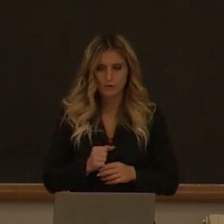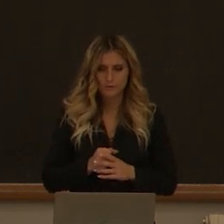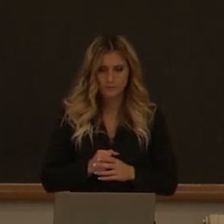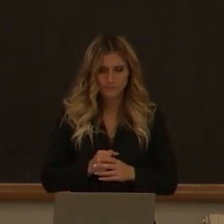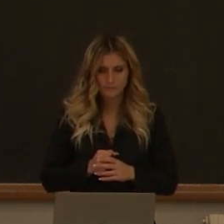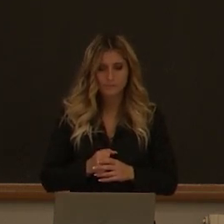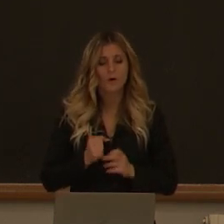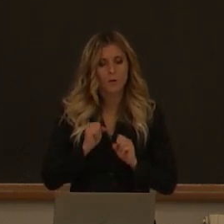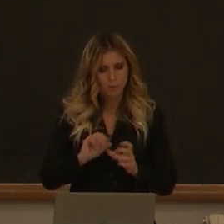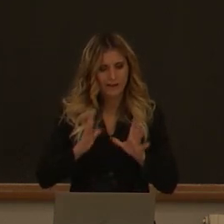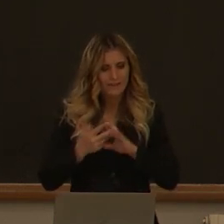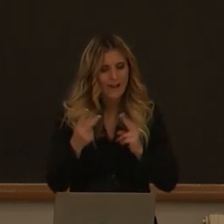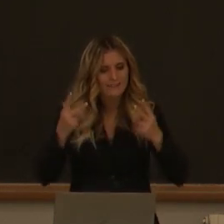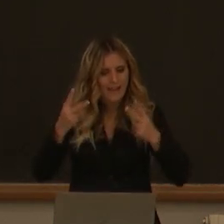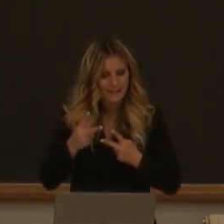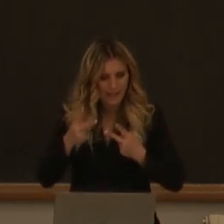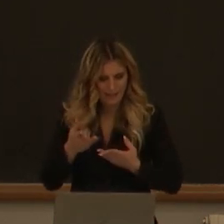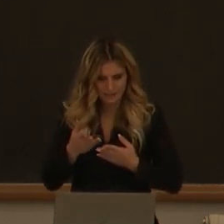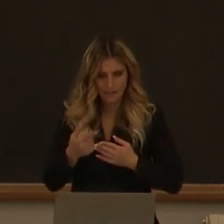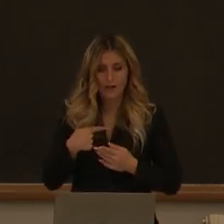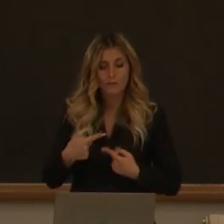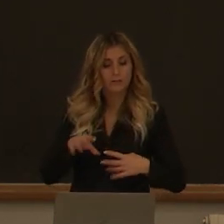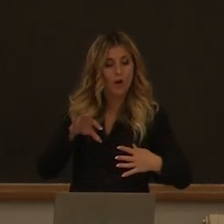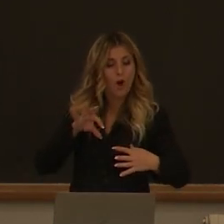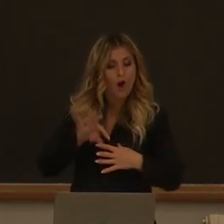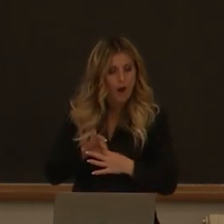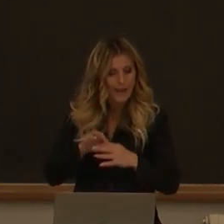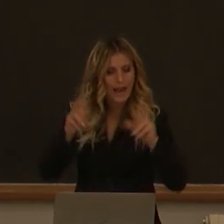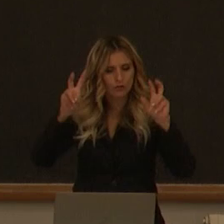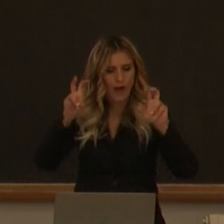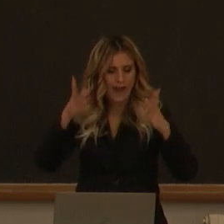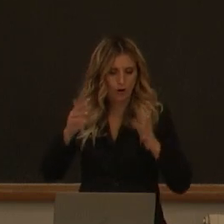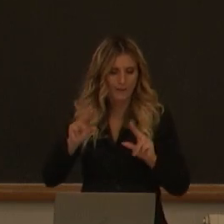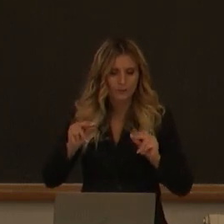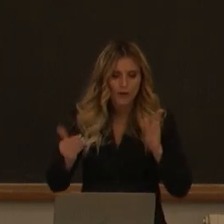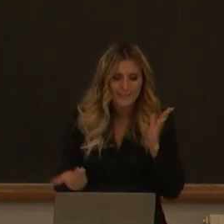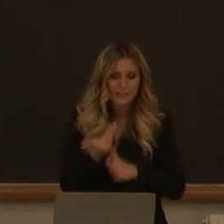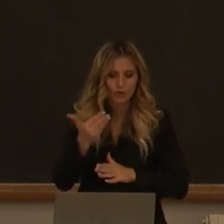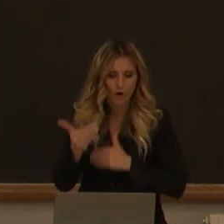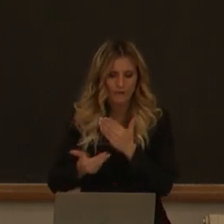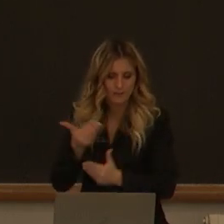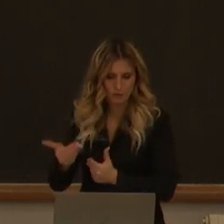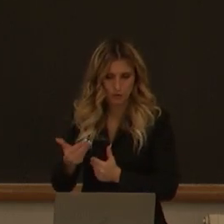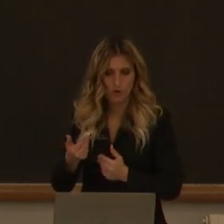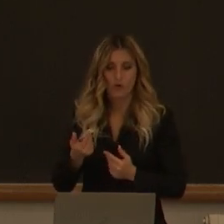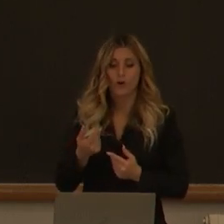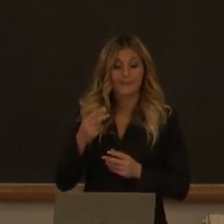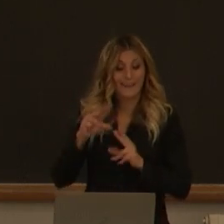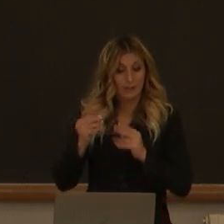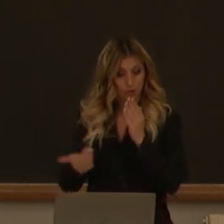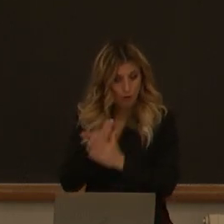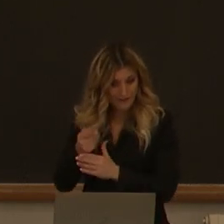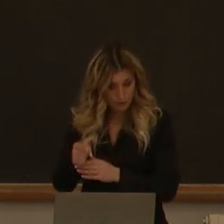essere realizzate, e questo è collegato al tema dell'innovazione, quindi l'idea di innovazione,